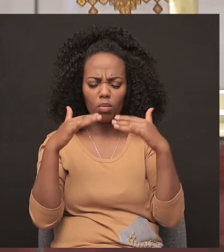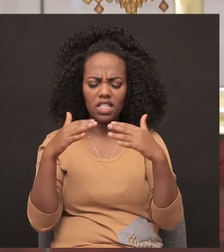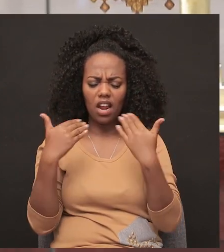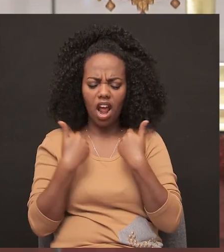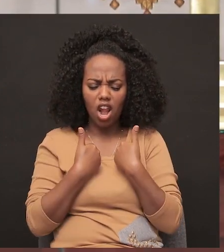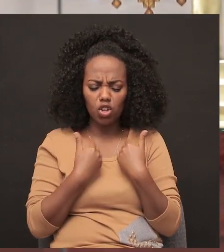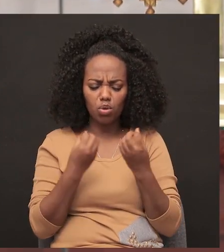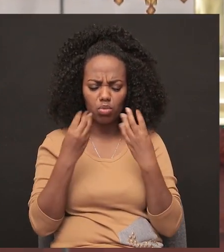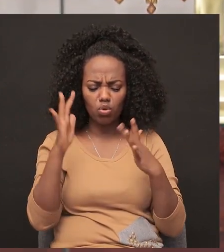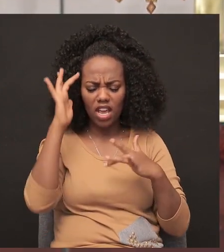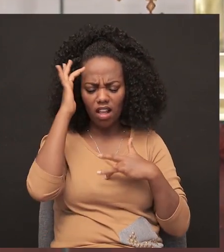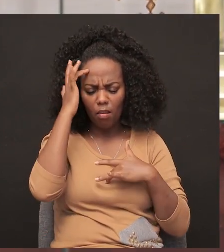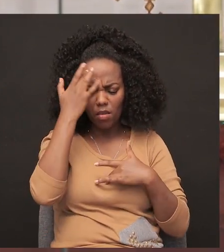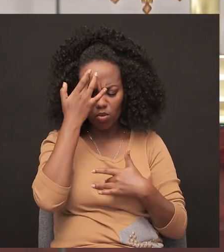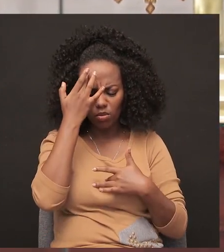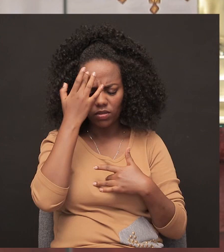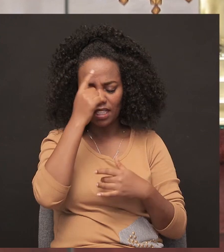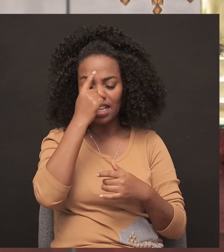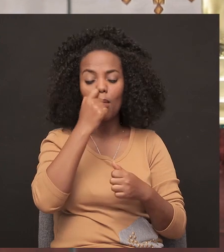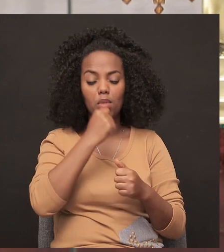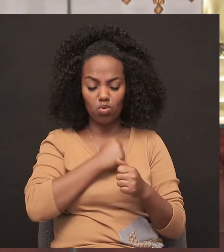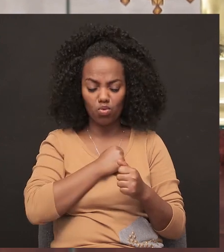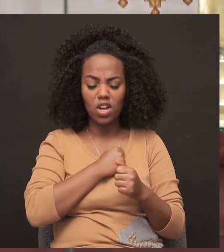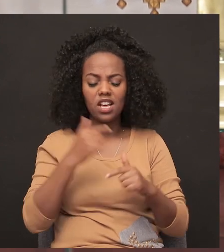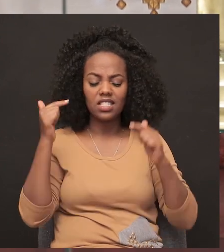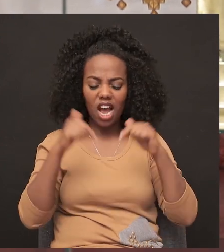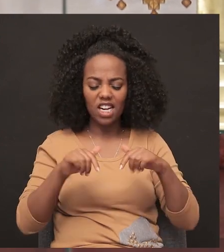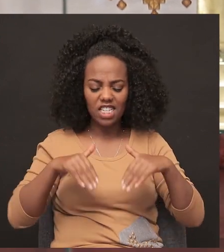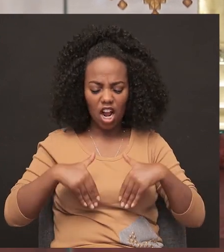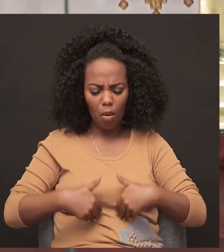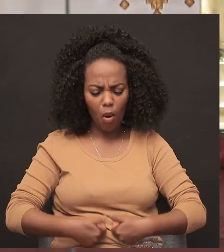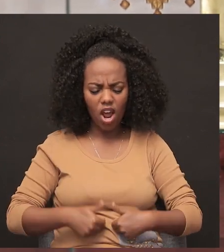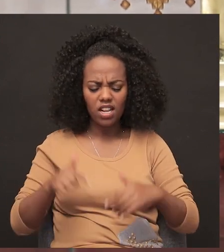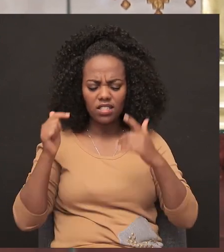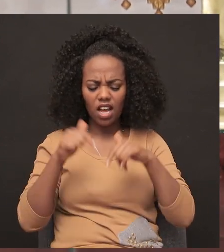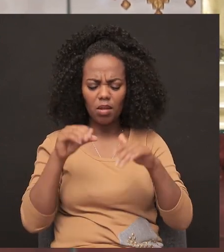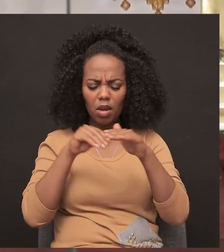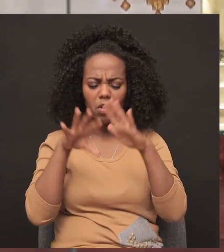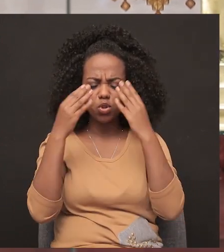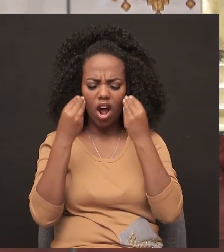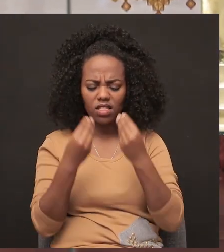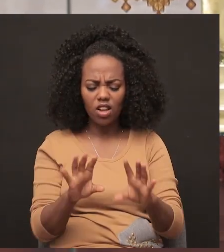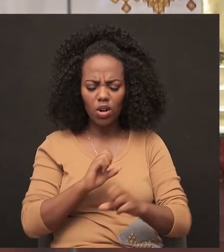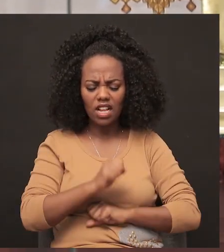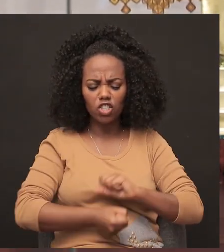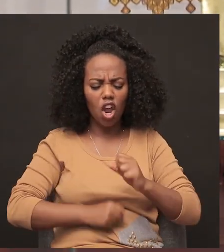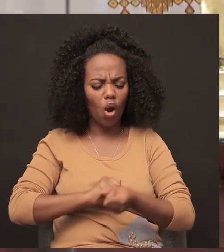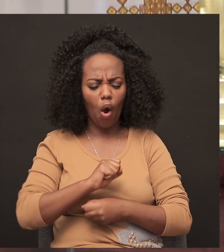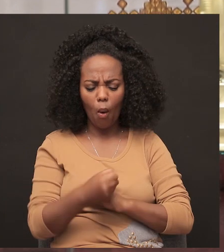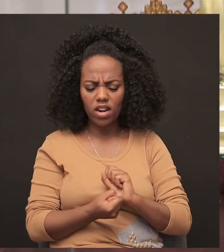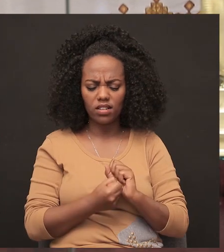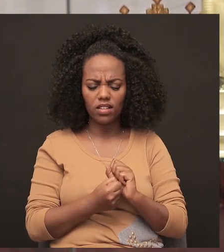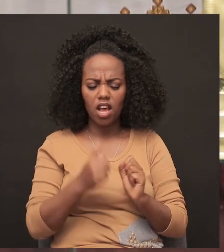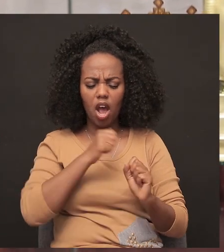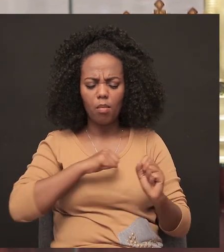ያላቸው ብዙ የታመኑ ዛሬ ደክመዋል ዛሬ መግቢያቸውን አጥተዋል ተጨንቀዋል